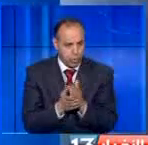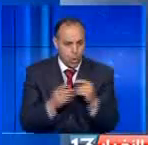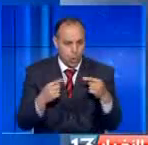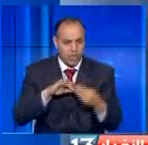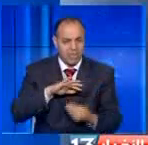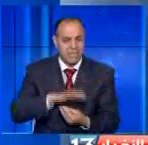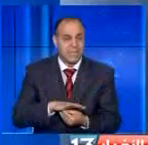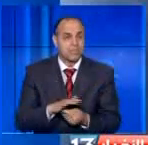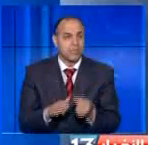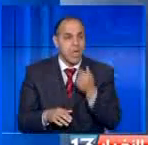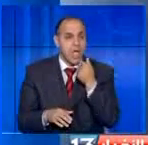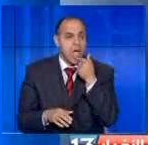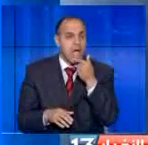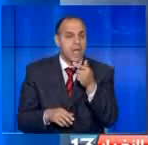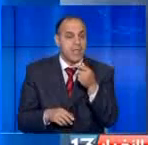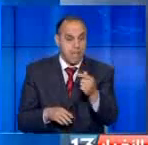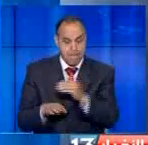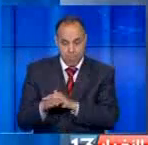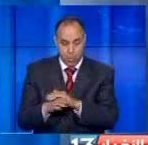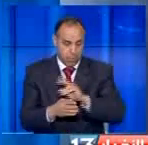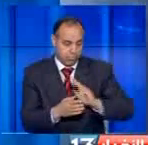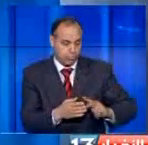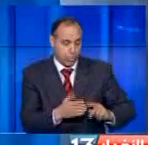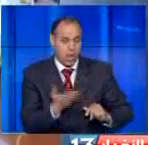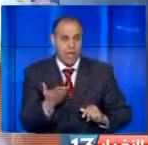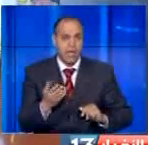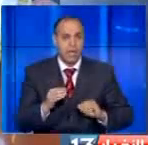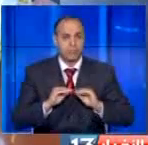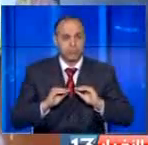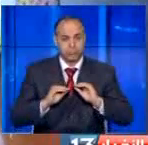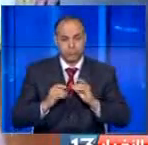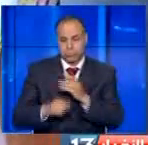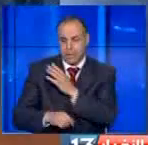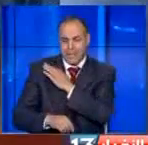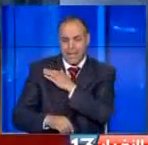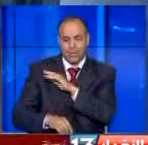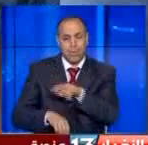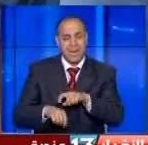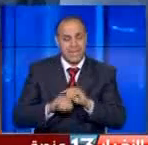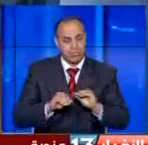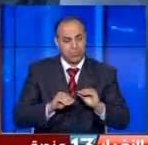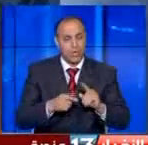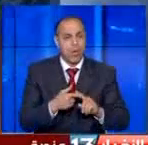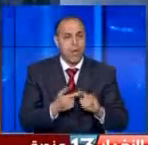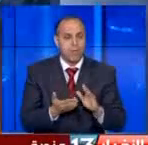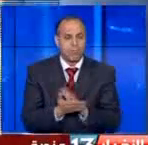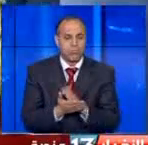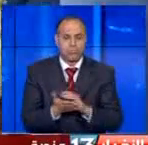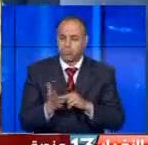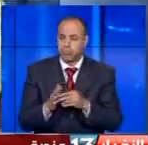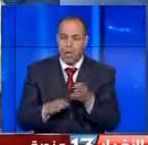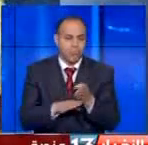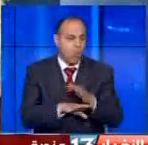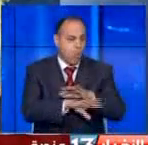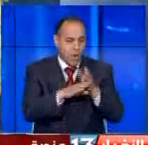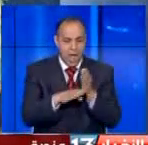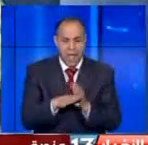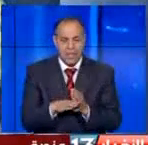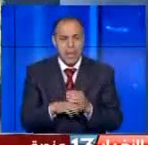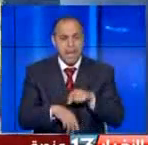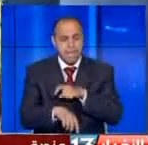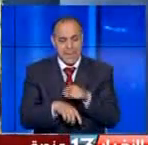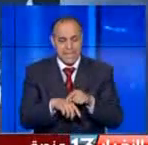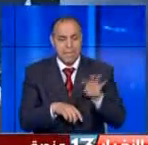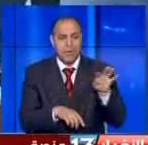ومكافحة الفساد. وتتضمن هذه الاتفاقية تكوين إطارات البلدية وتوفير المعدات اللوجستية من أجل أن تكون